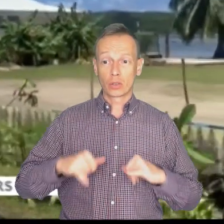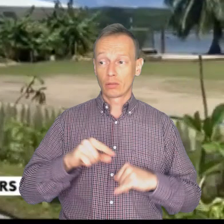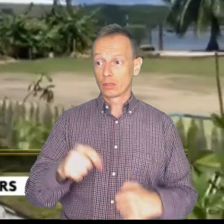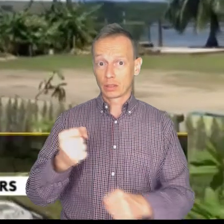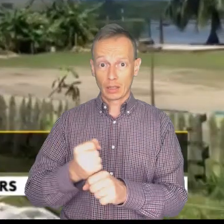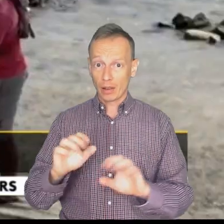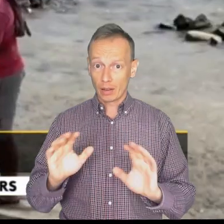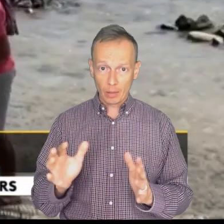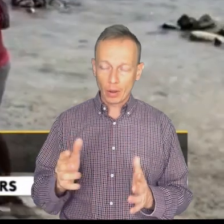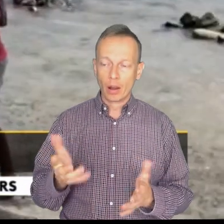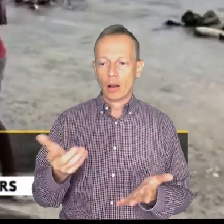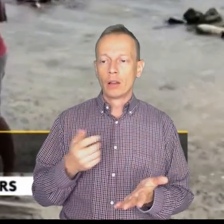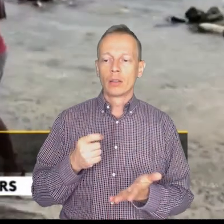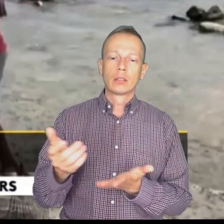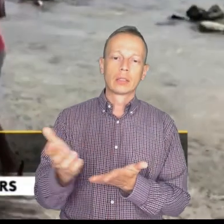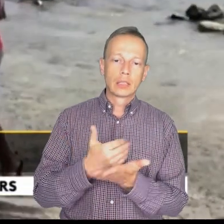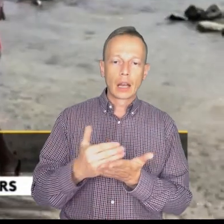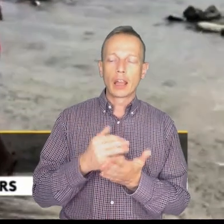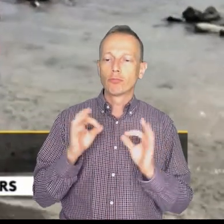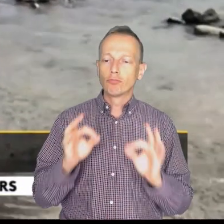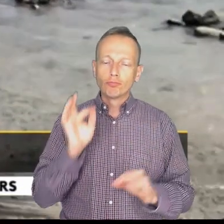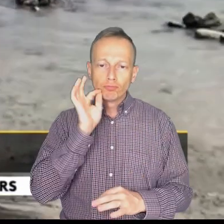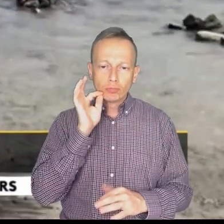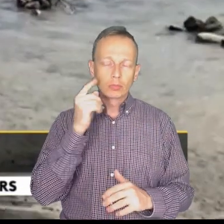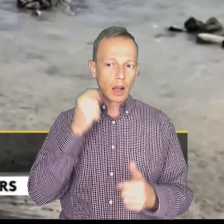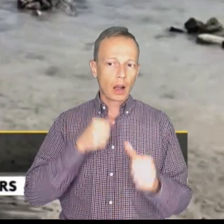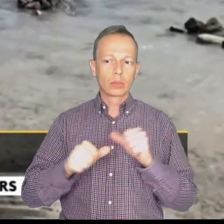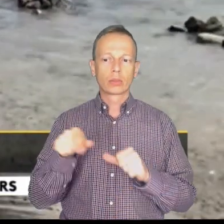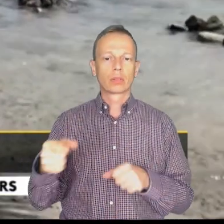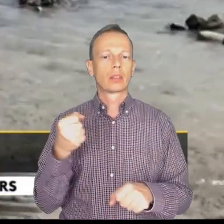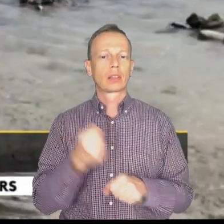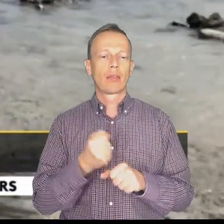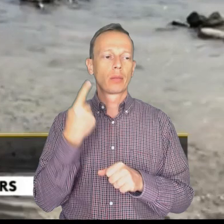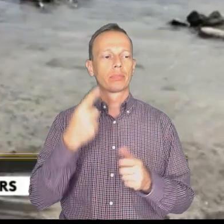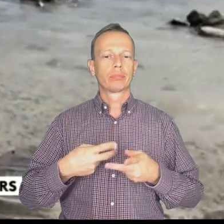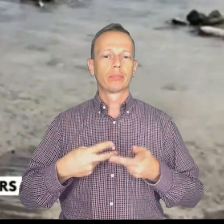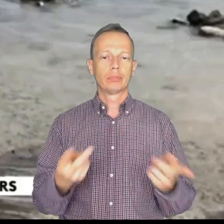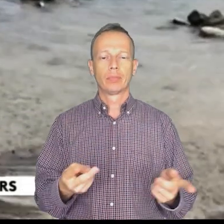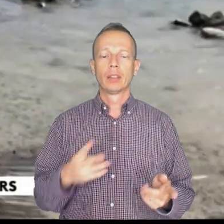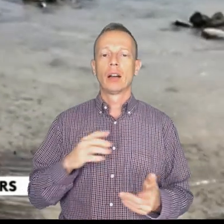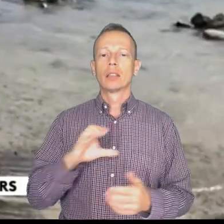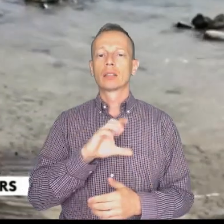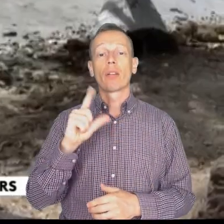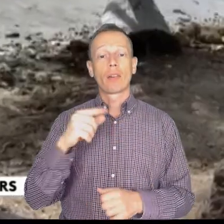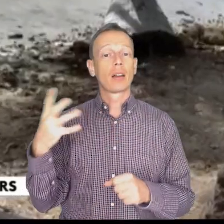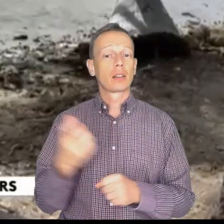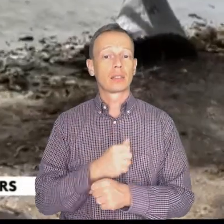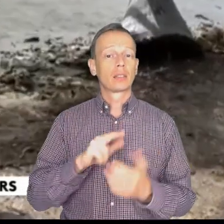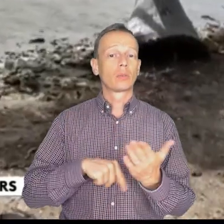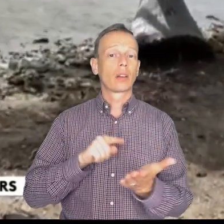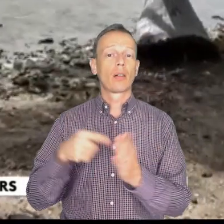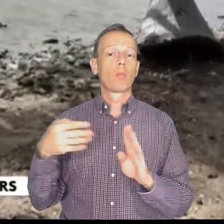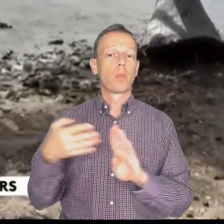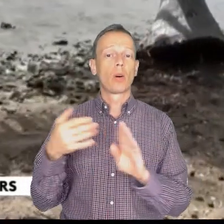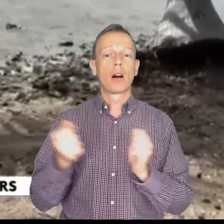petit revenu moyennant un travail d'intérêt général. Ils sont 120 à avoir obtenu un contrat à Bora Bora répartis dans 24